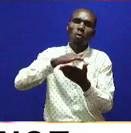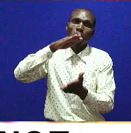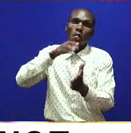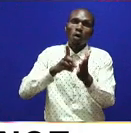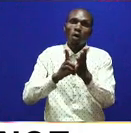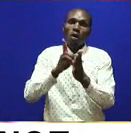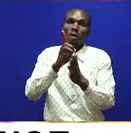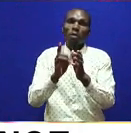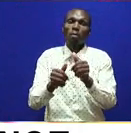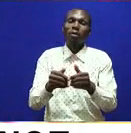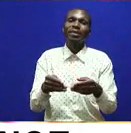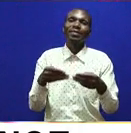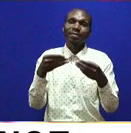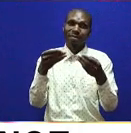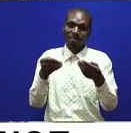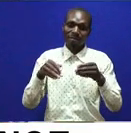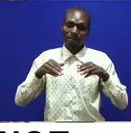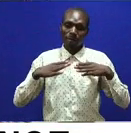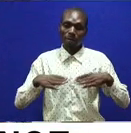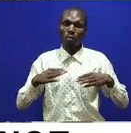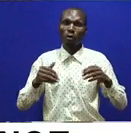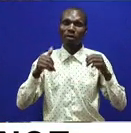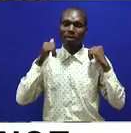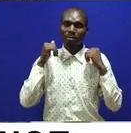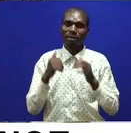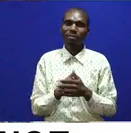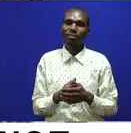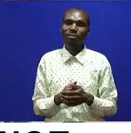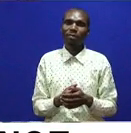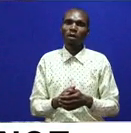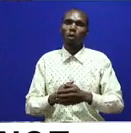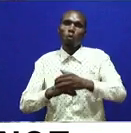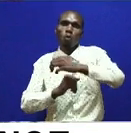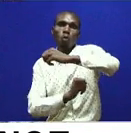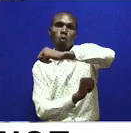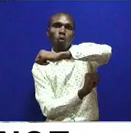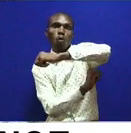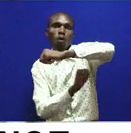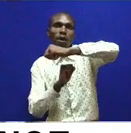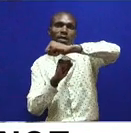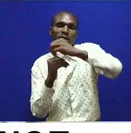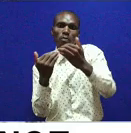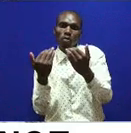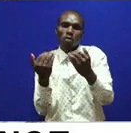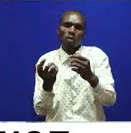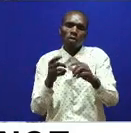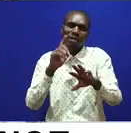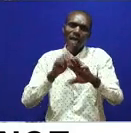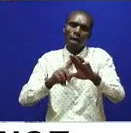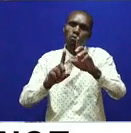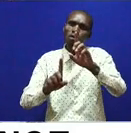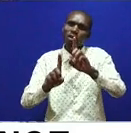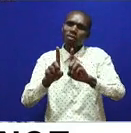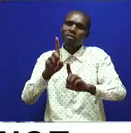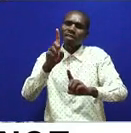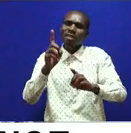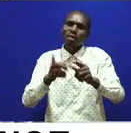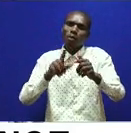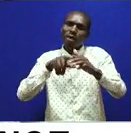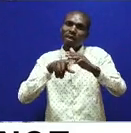kubaliera abamenyi be Kaunti ya Nyamira tokuna scholarships akara to wadara abanto wogwa endo